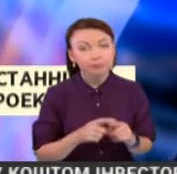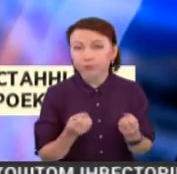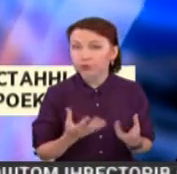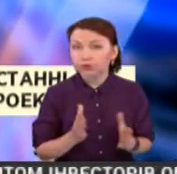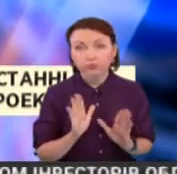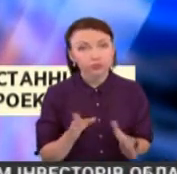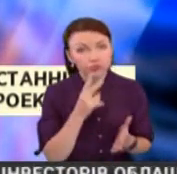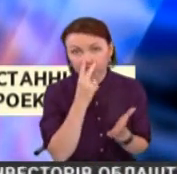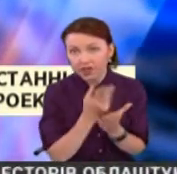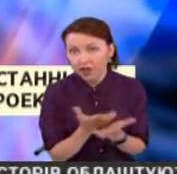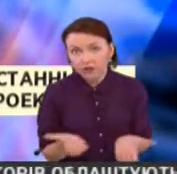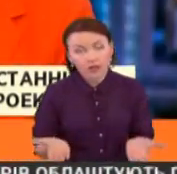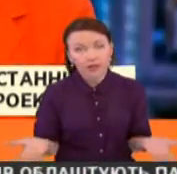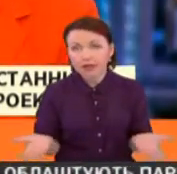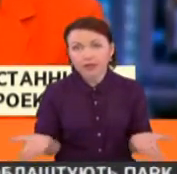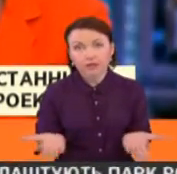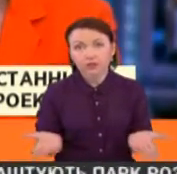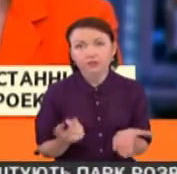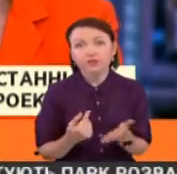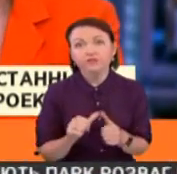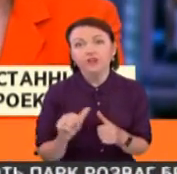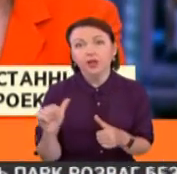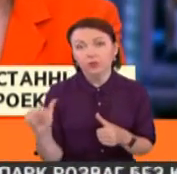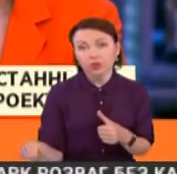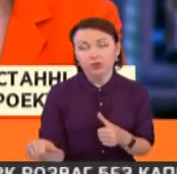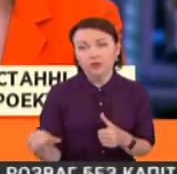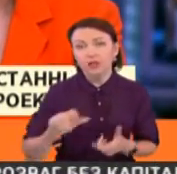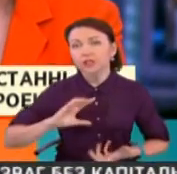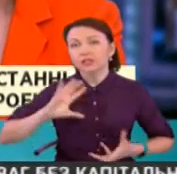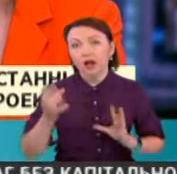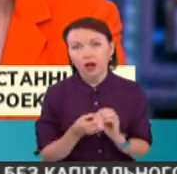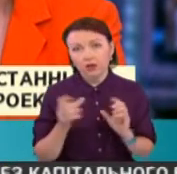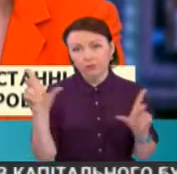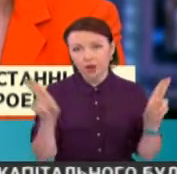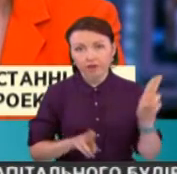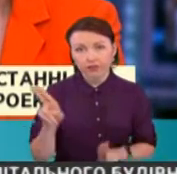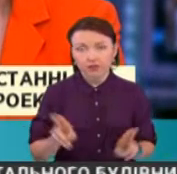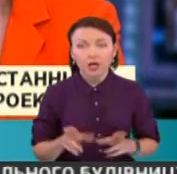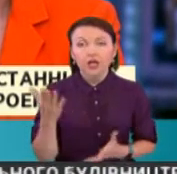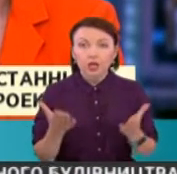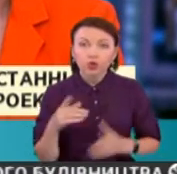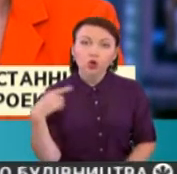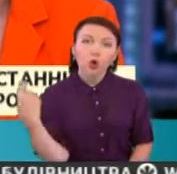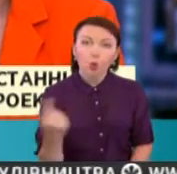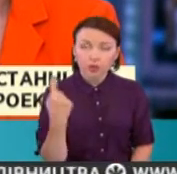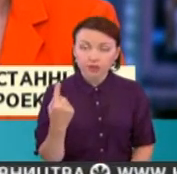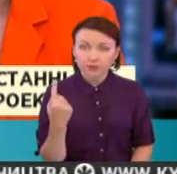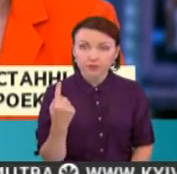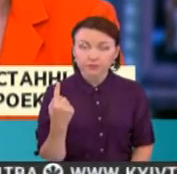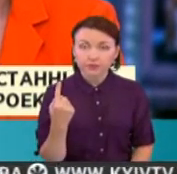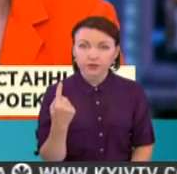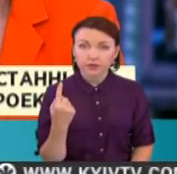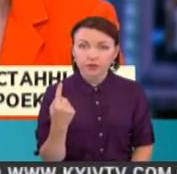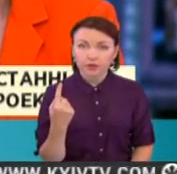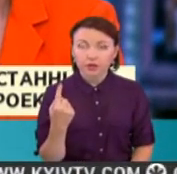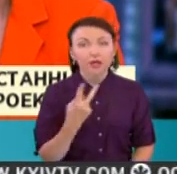буде виглядати якимось виключенням загальних правил. Якщо області і два міста,